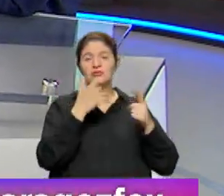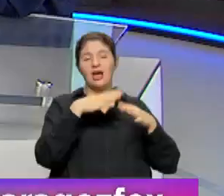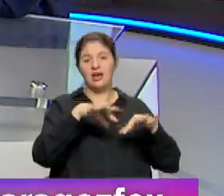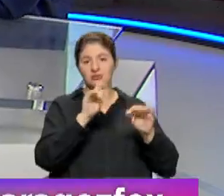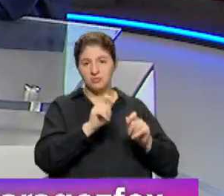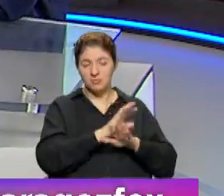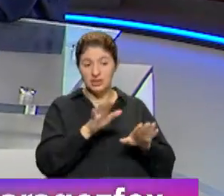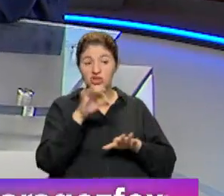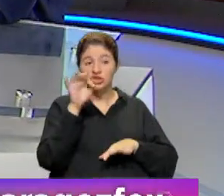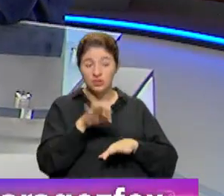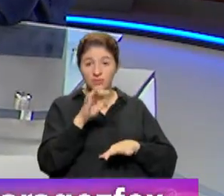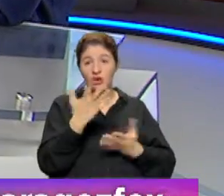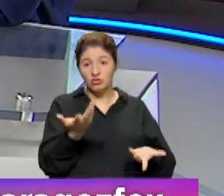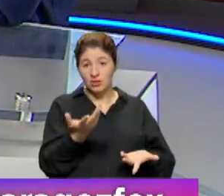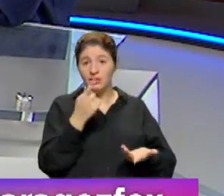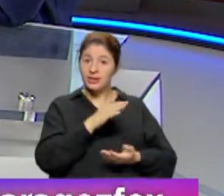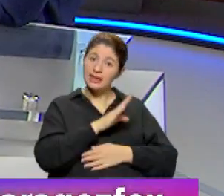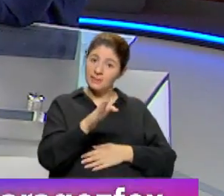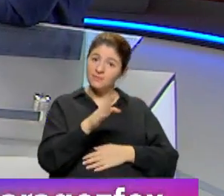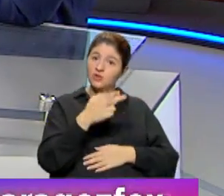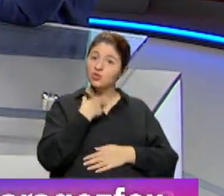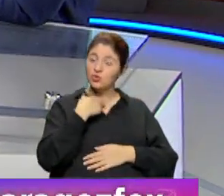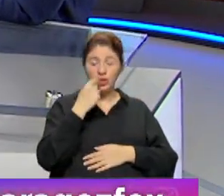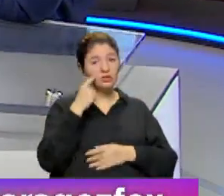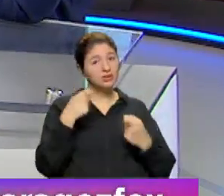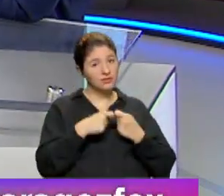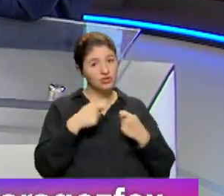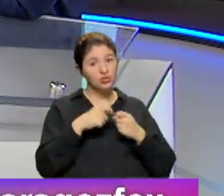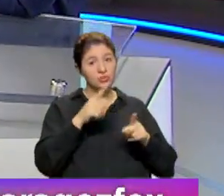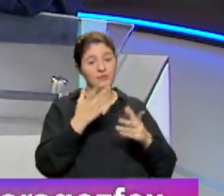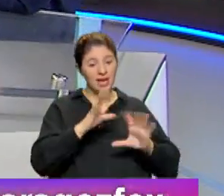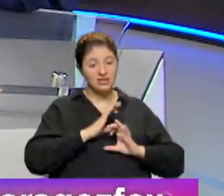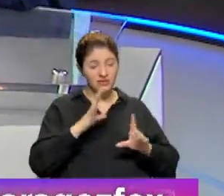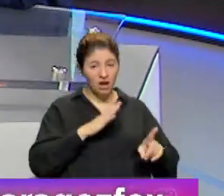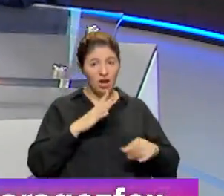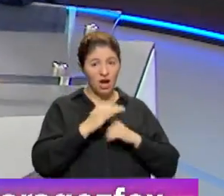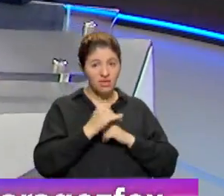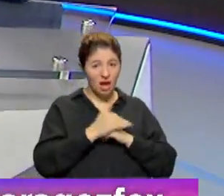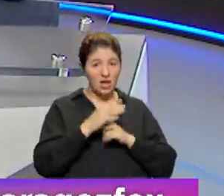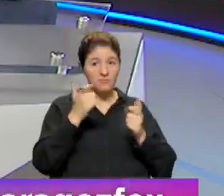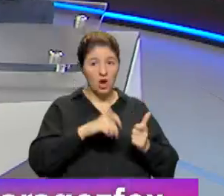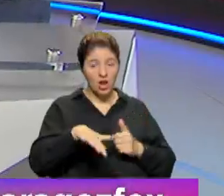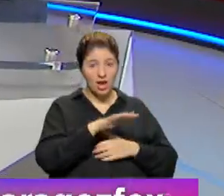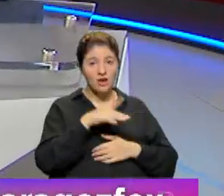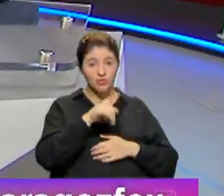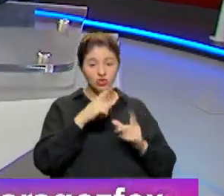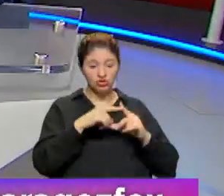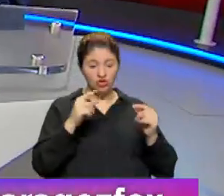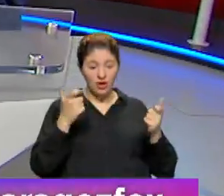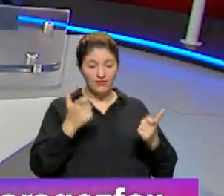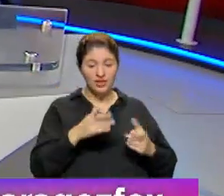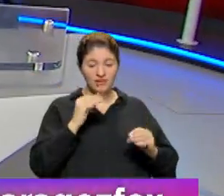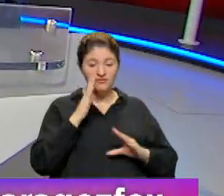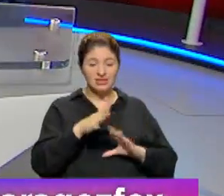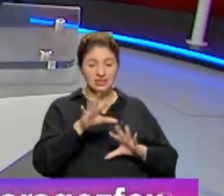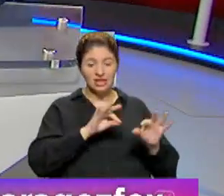taşıdık şimdi E o zaman bir gidelim Rusya Ukrayna Savaşı bunun bir etkisi var Antalya bölgesi bu coğrafyayı daha